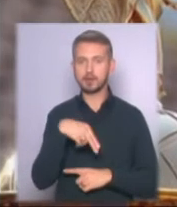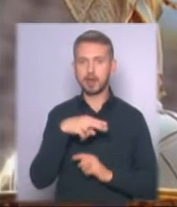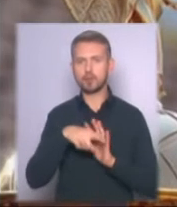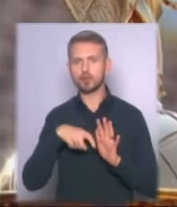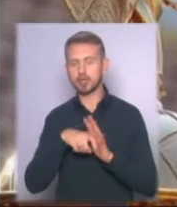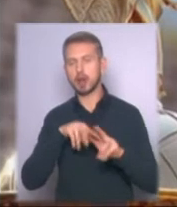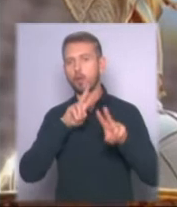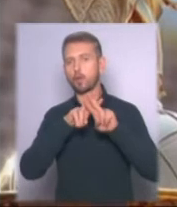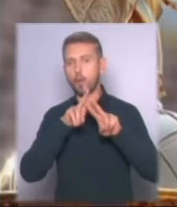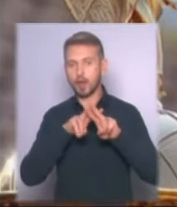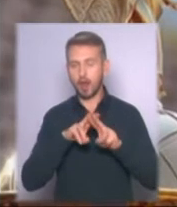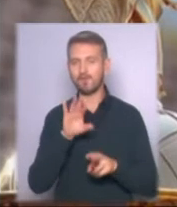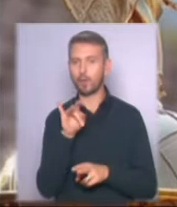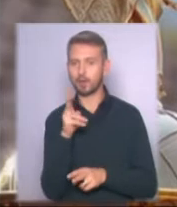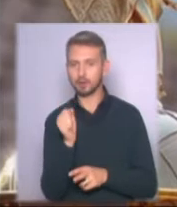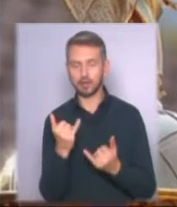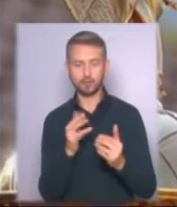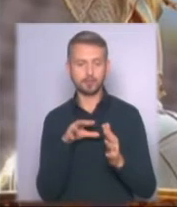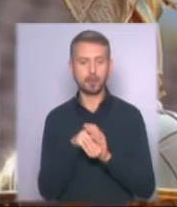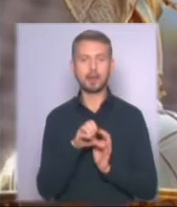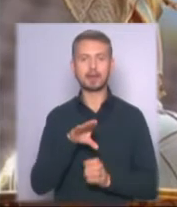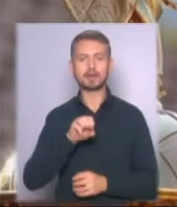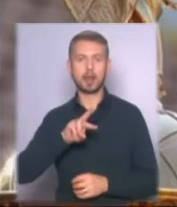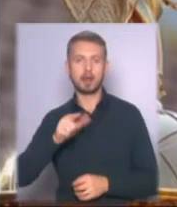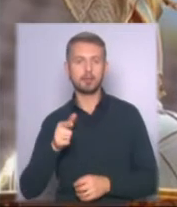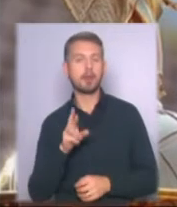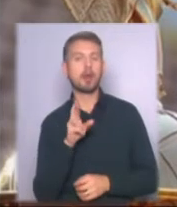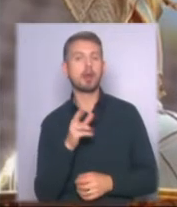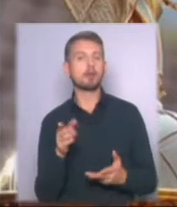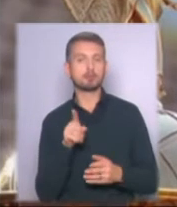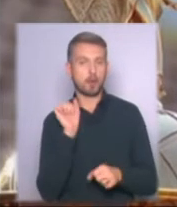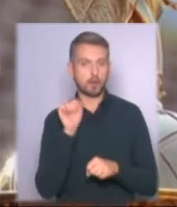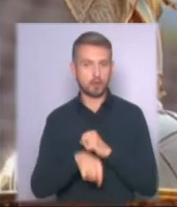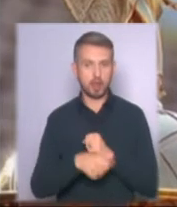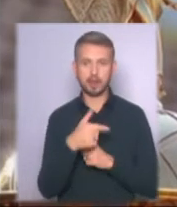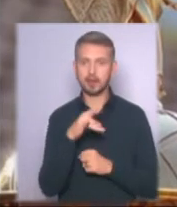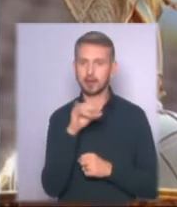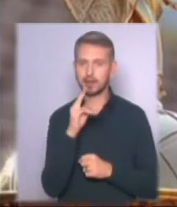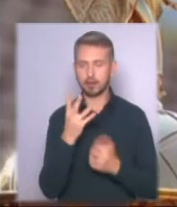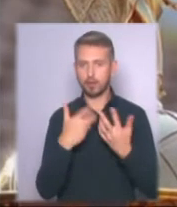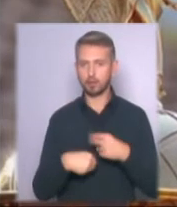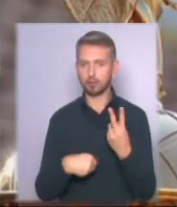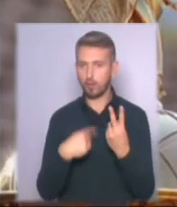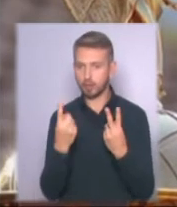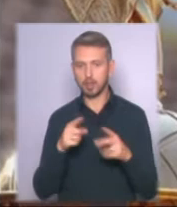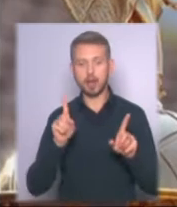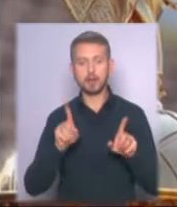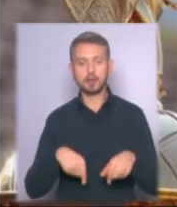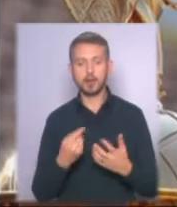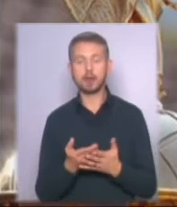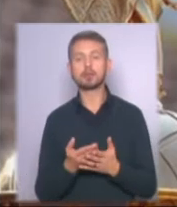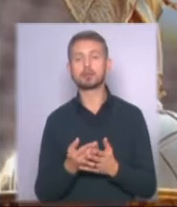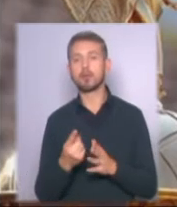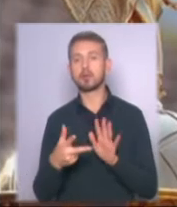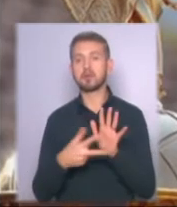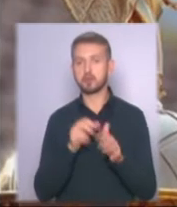«Зорі» та «Ворскли» сьогодні приєдналася «Сталь», яка здолала «Гірник» з рахунком 2-1. Також бар'єр 1/8